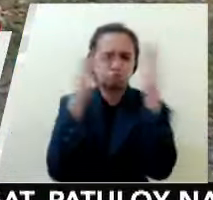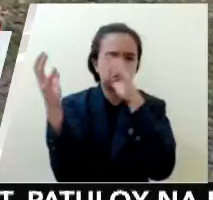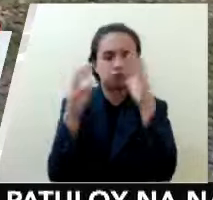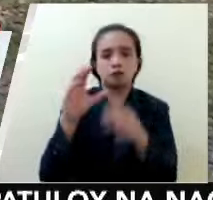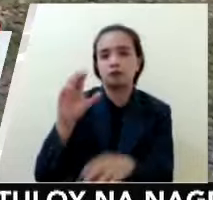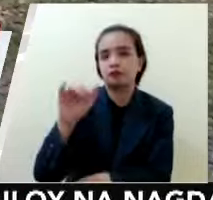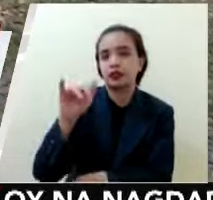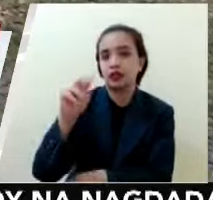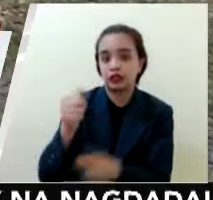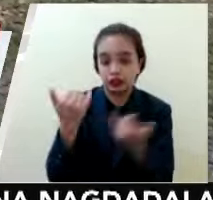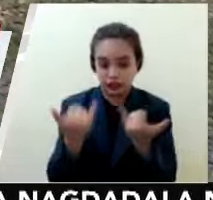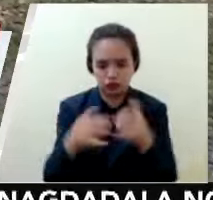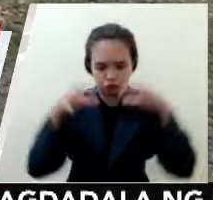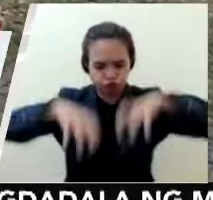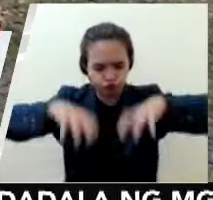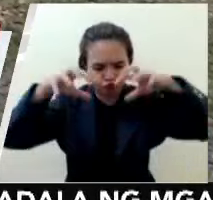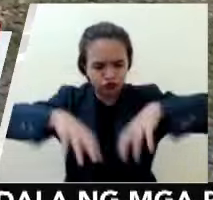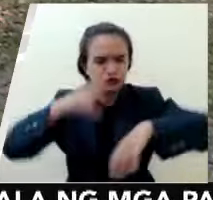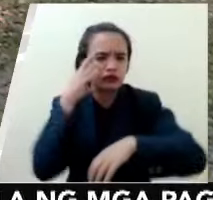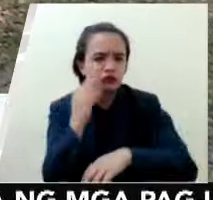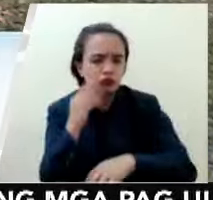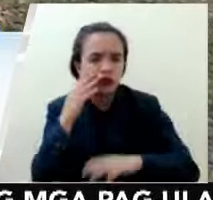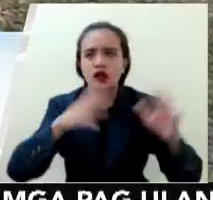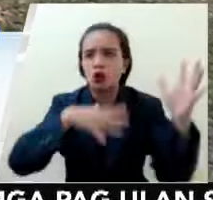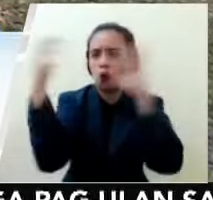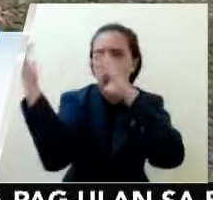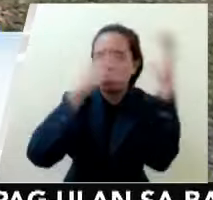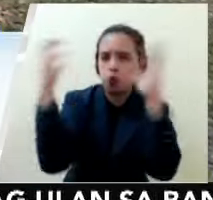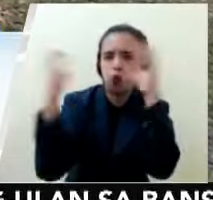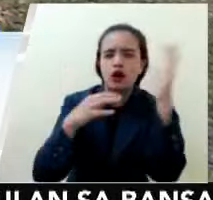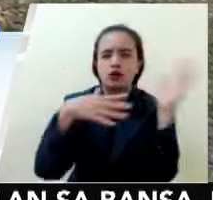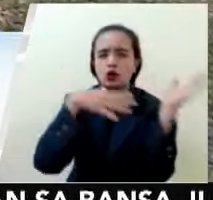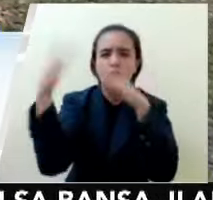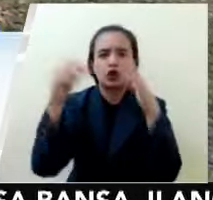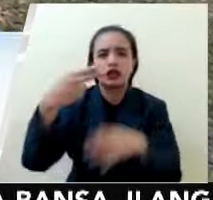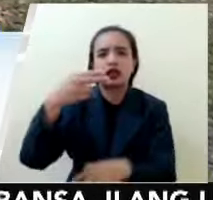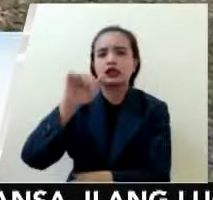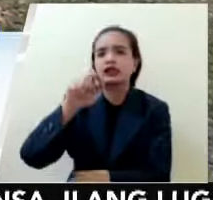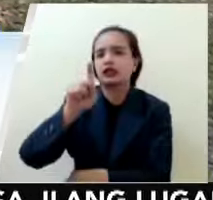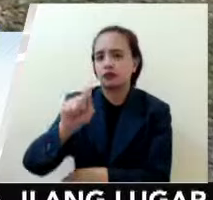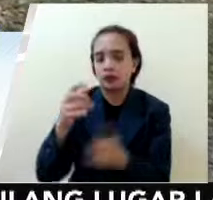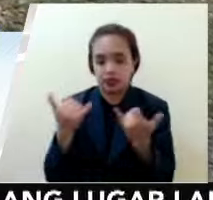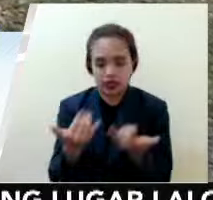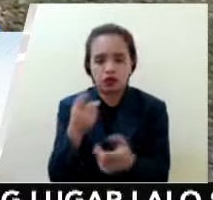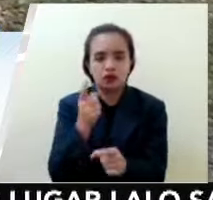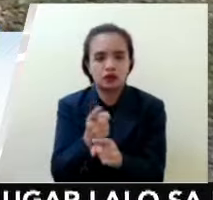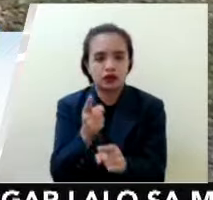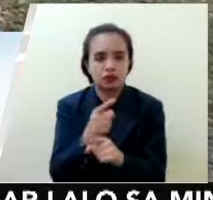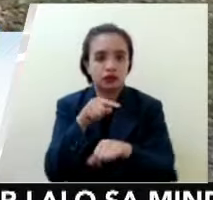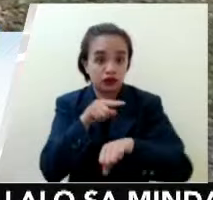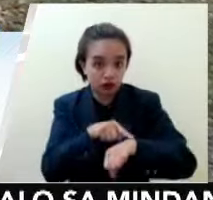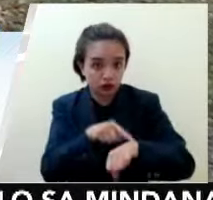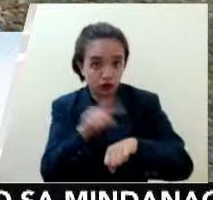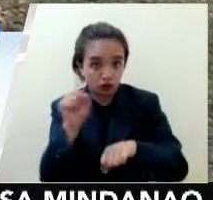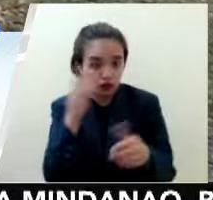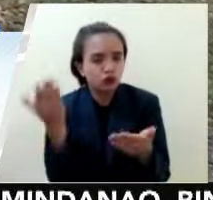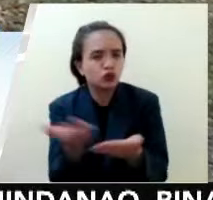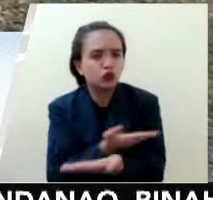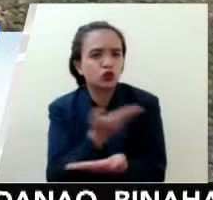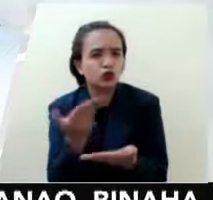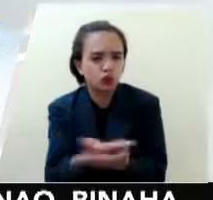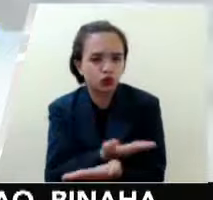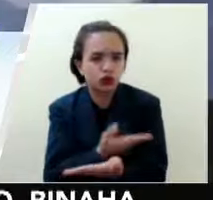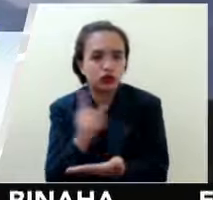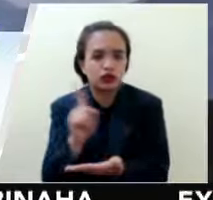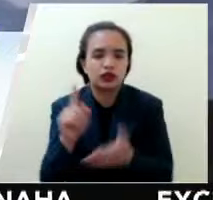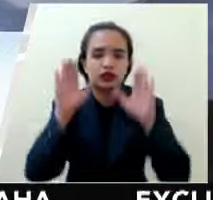tayong nakararanas ng mga bagyo at hanging habagat, napapanahon daw talaga ang mga bagong episodes ng Amazing